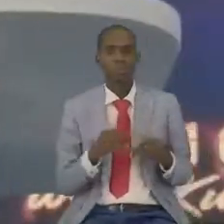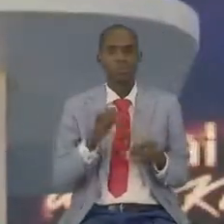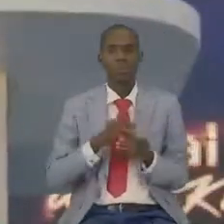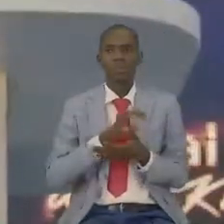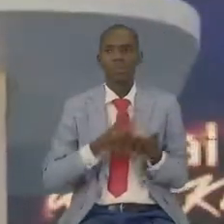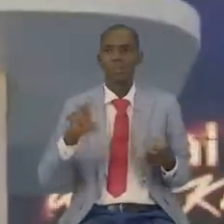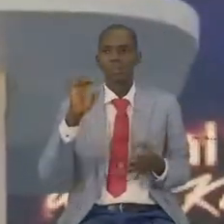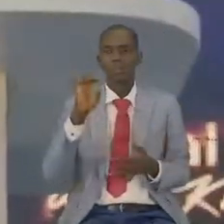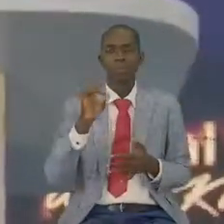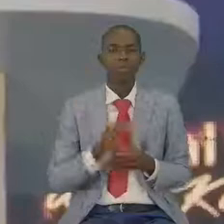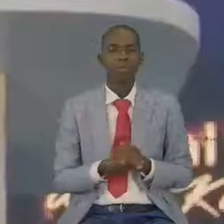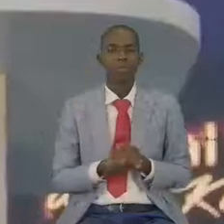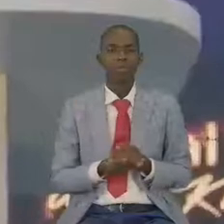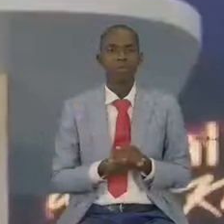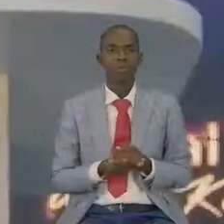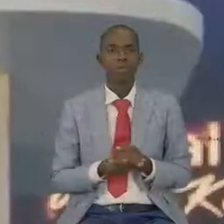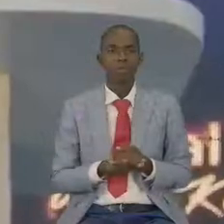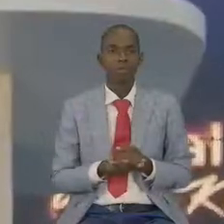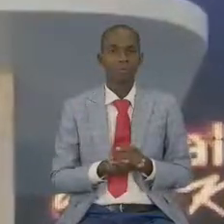Verset 8.